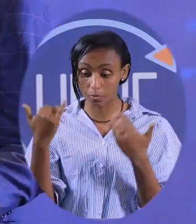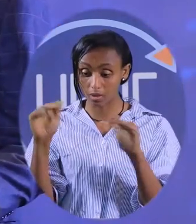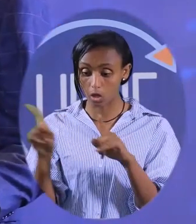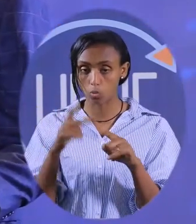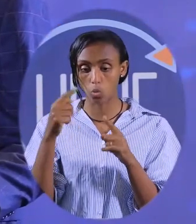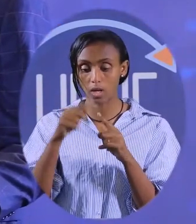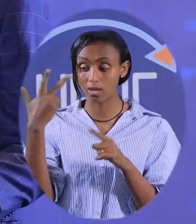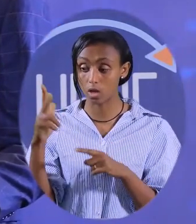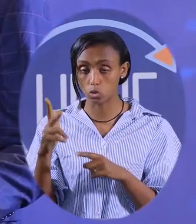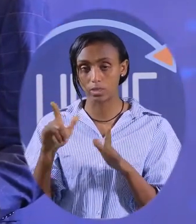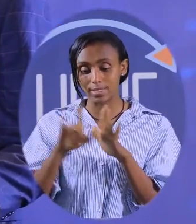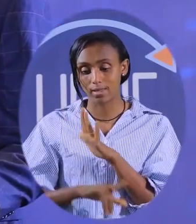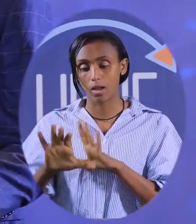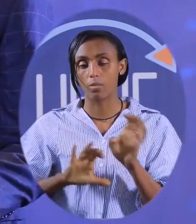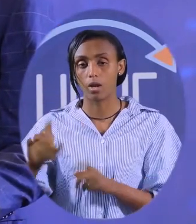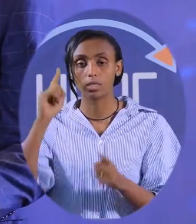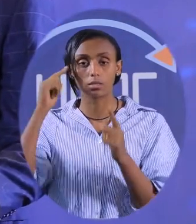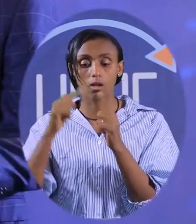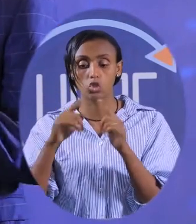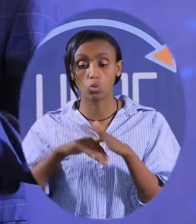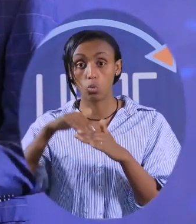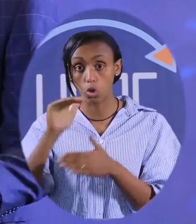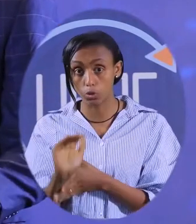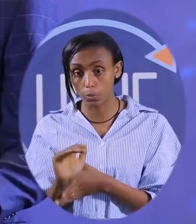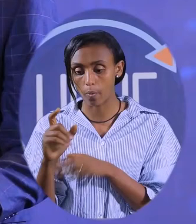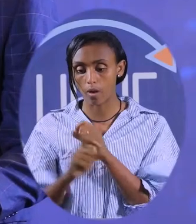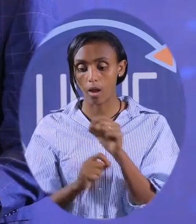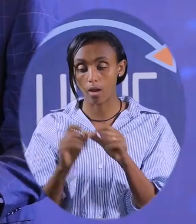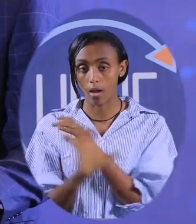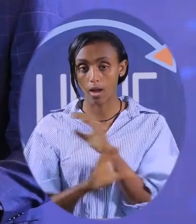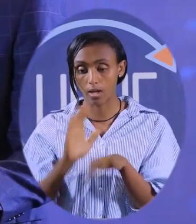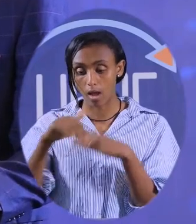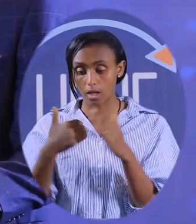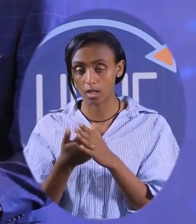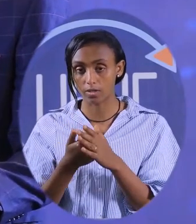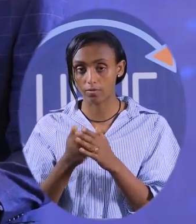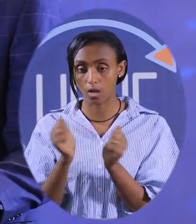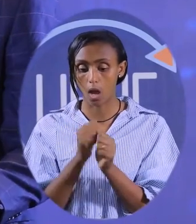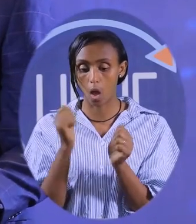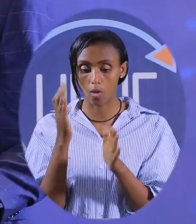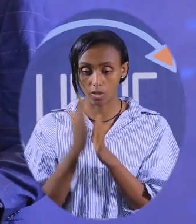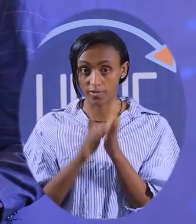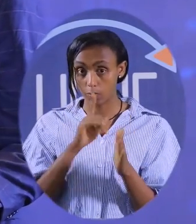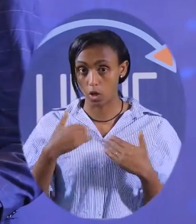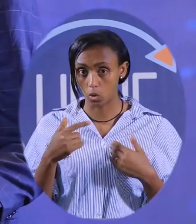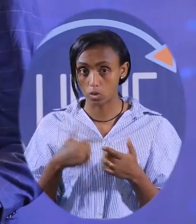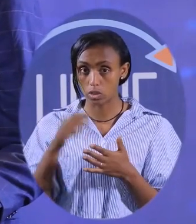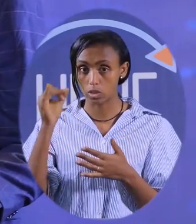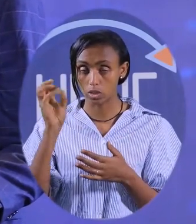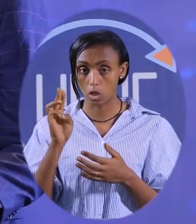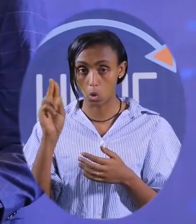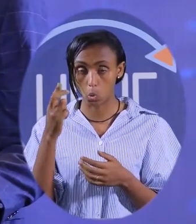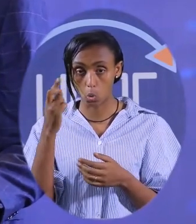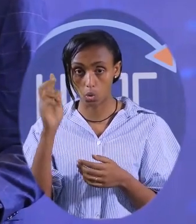ወደ 13 ዝቅ ለማድረግ ስትራቴጂ ወጥቶ ከአገር አቀፍ ስትራቴጂው ጋር እየተተገበረ ነው። እንደዚሁም ደግሞ የሰቆጣ ቃል